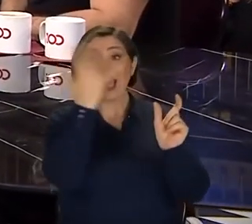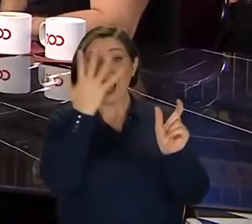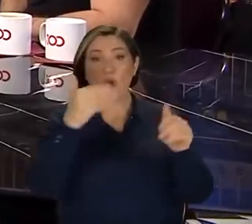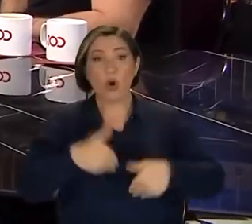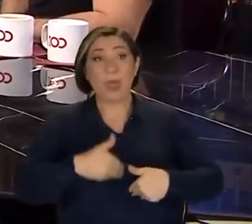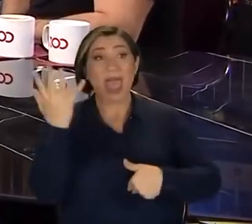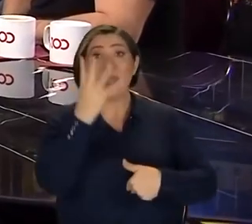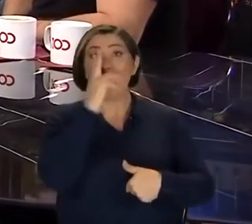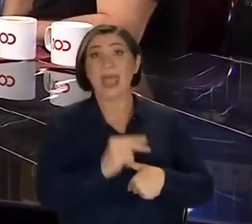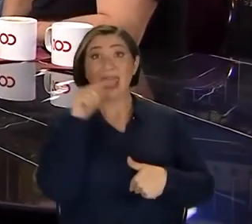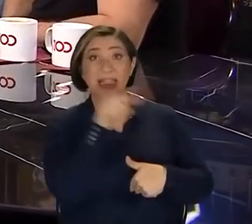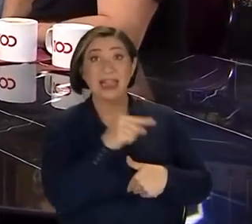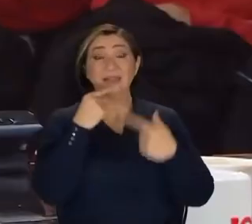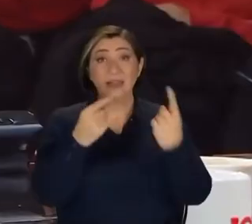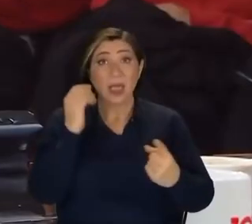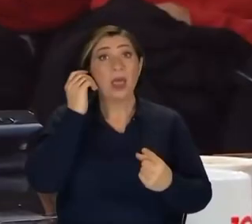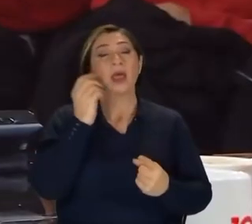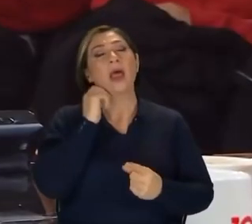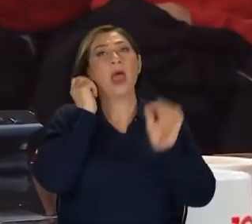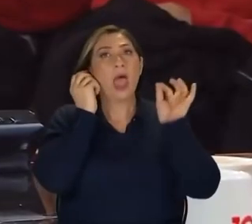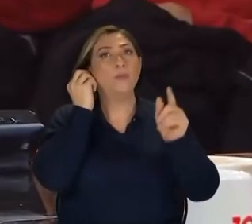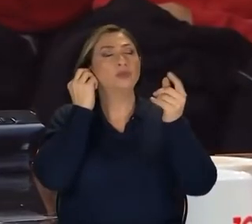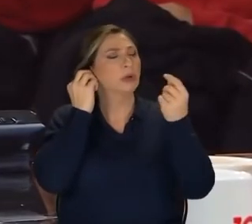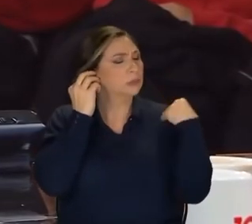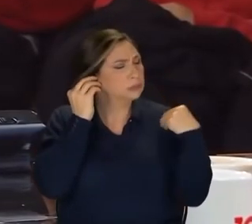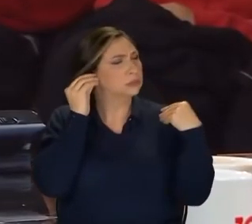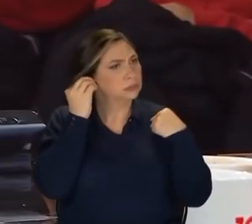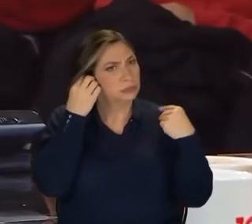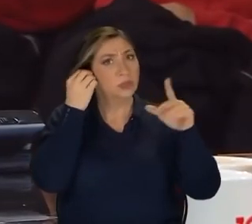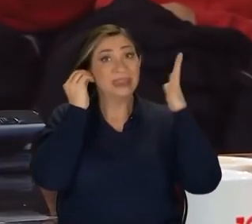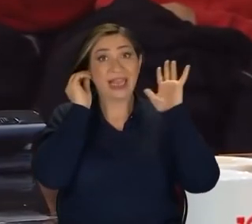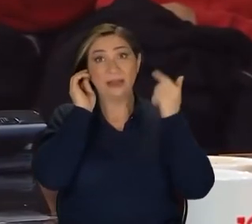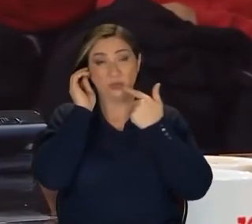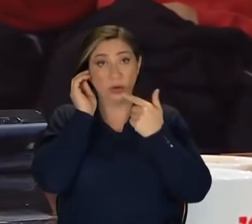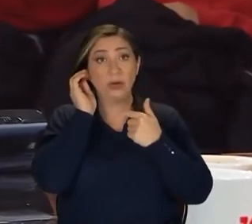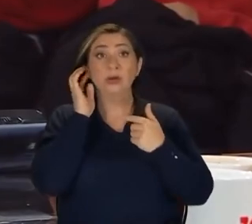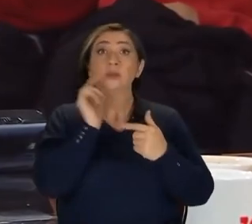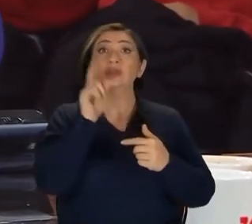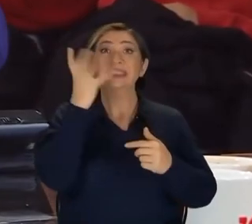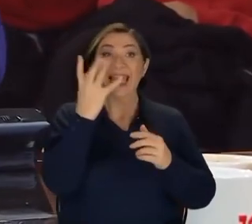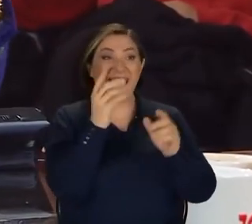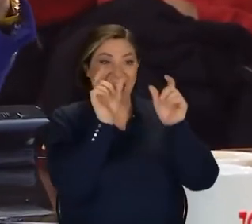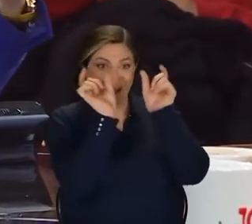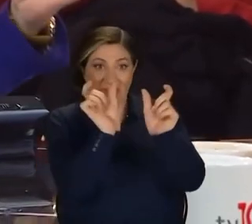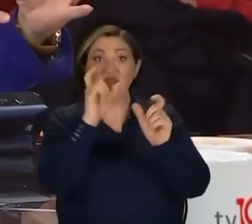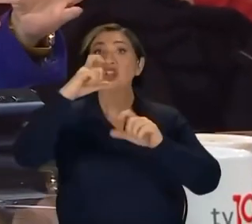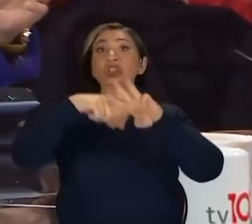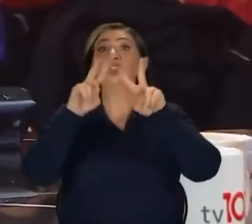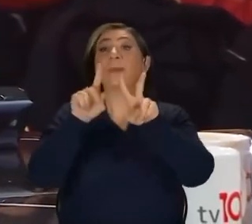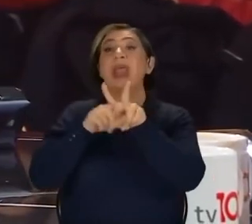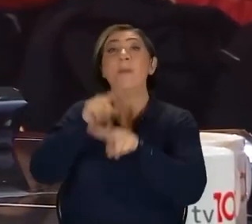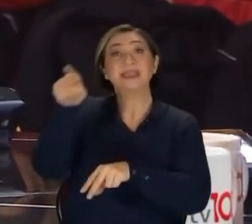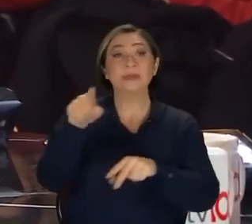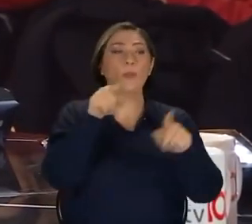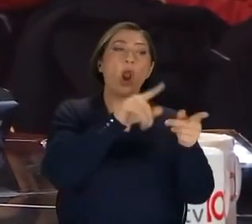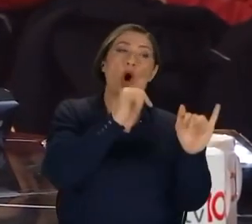en beğenileni diye ondan sonra hep bunu söylüyorlar. Bu deliyi söylüyorlar. Peki bu delide Cem Yılmaz şöyle oynuyordu